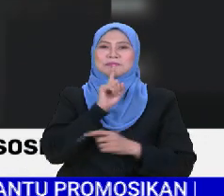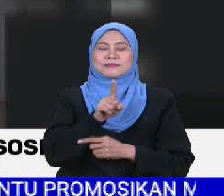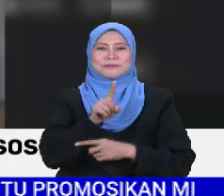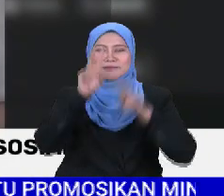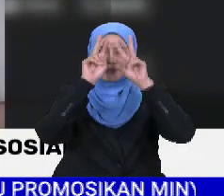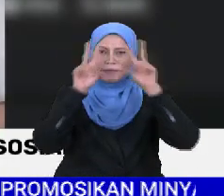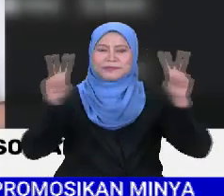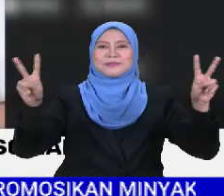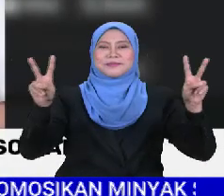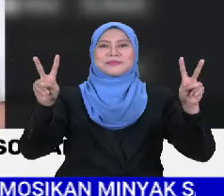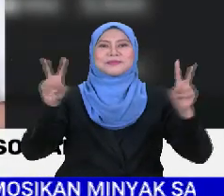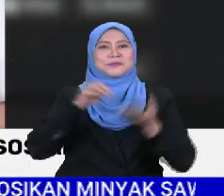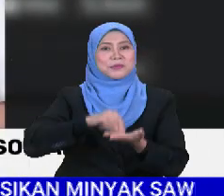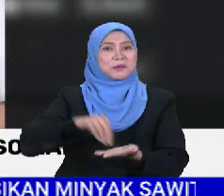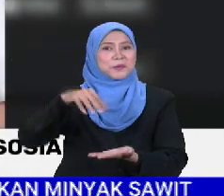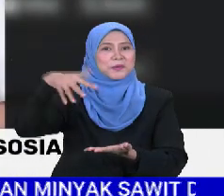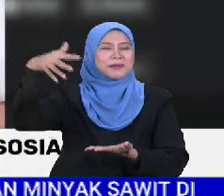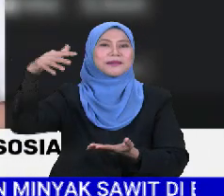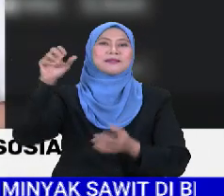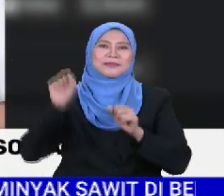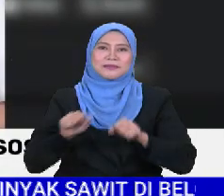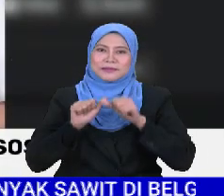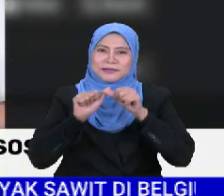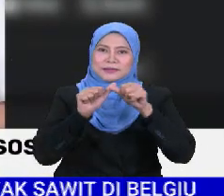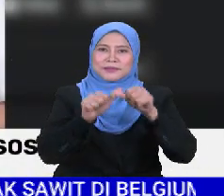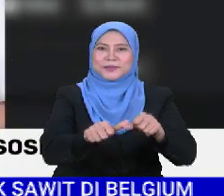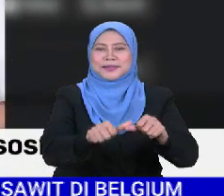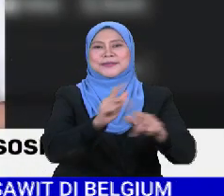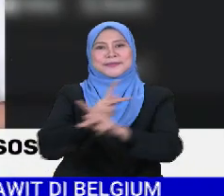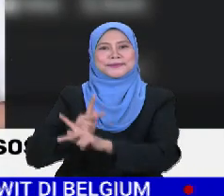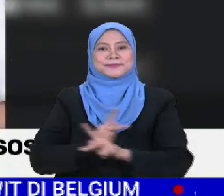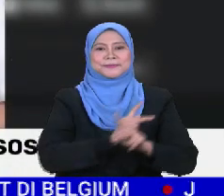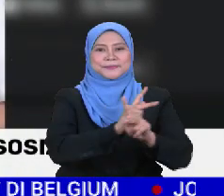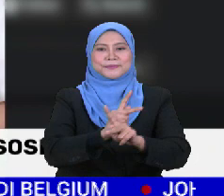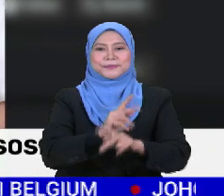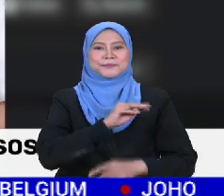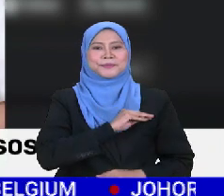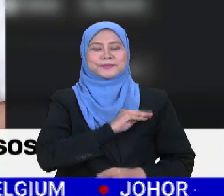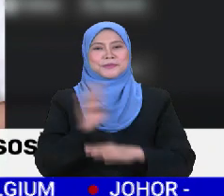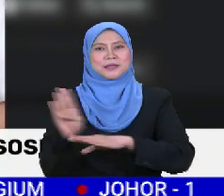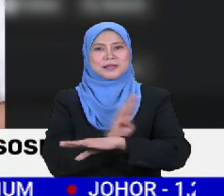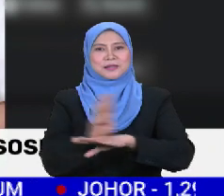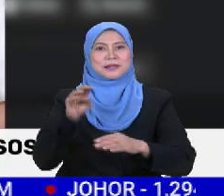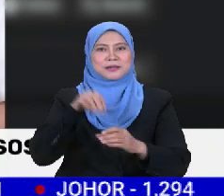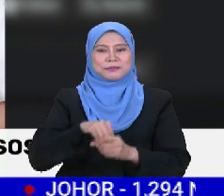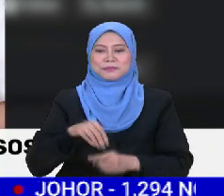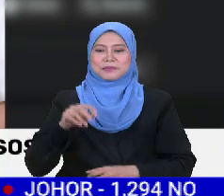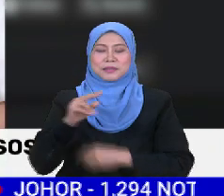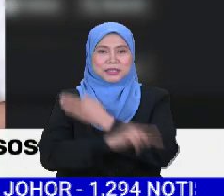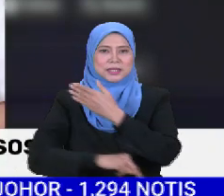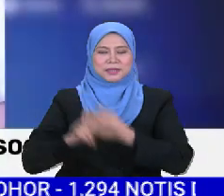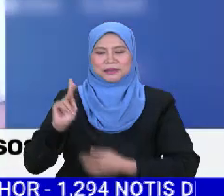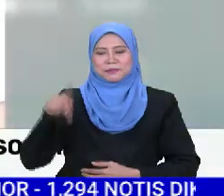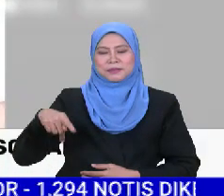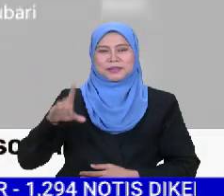serta perpaduan yang dikecapi selama ini akan terus kekal terpelihara. Menteri Perdagangan Dalam Negeri dan Hal Ehwal